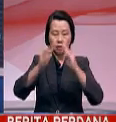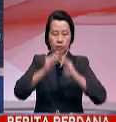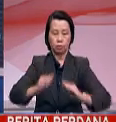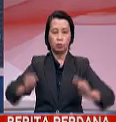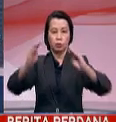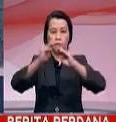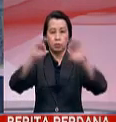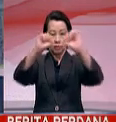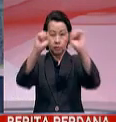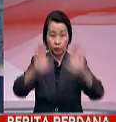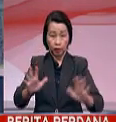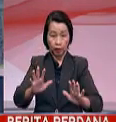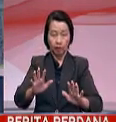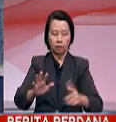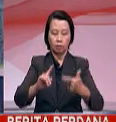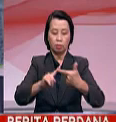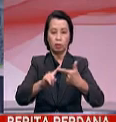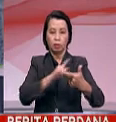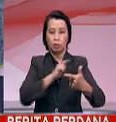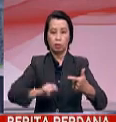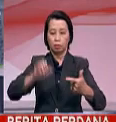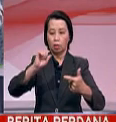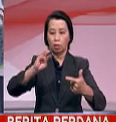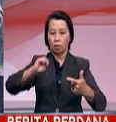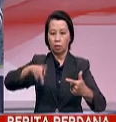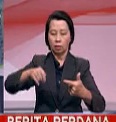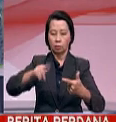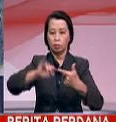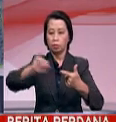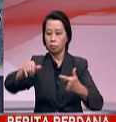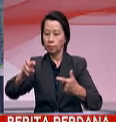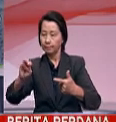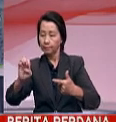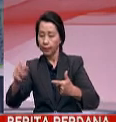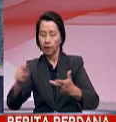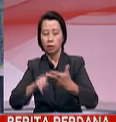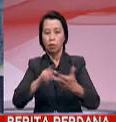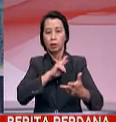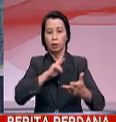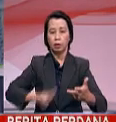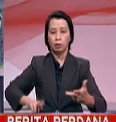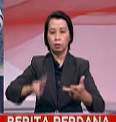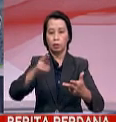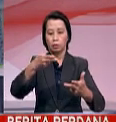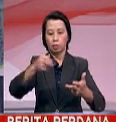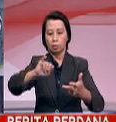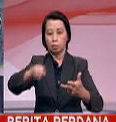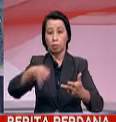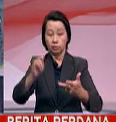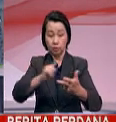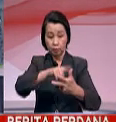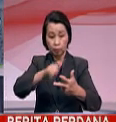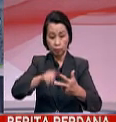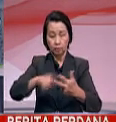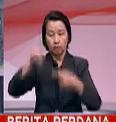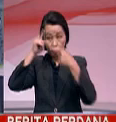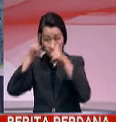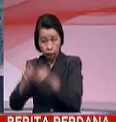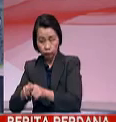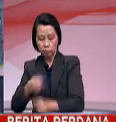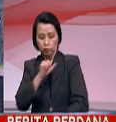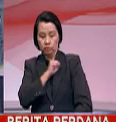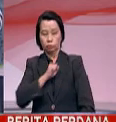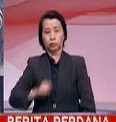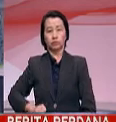Salahuddin Abdul Aziz Shah, Masjid Tengku Ampuan Jemaah dan Masjid Raja Haji Fisabilillah itu atas perkenan Sultan